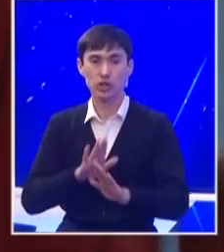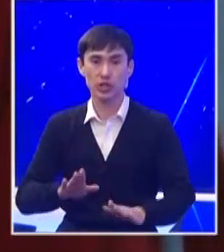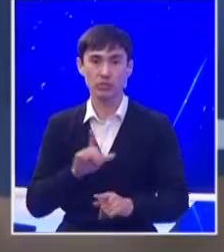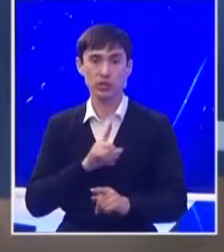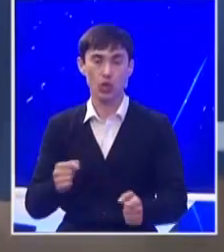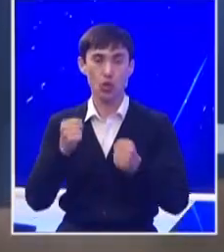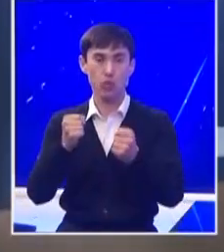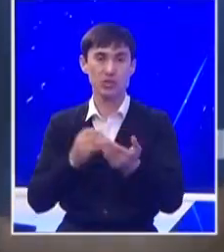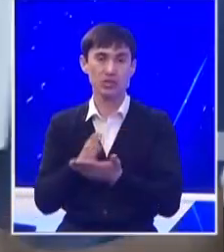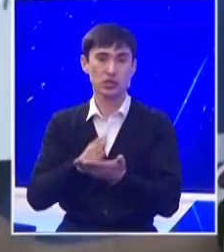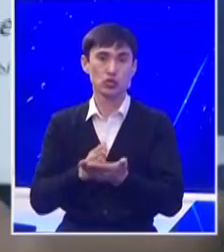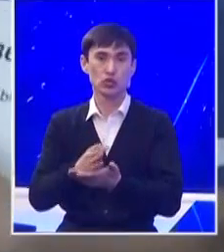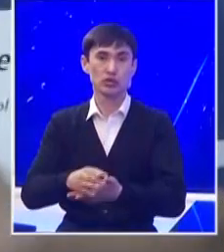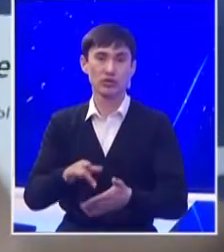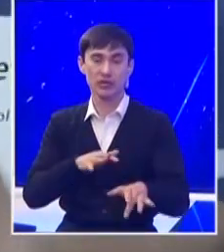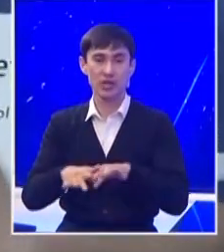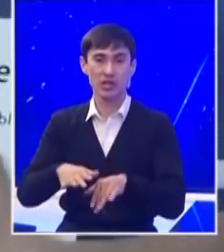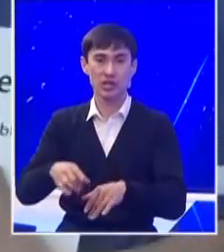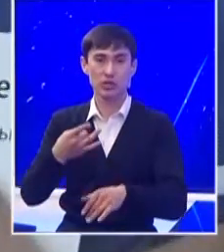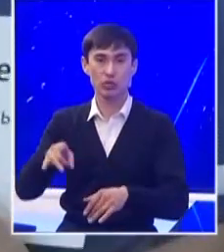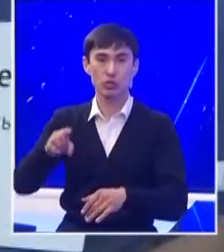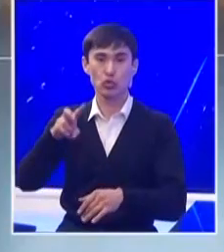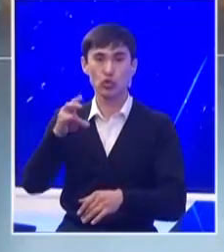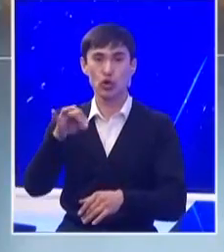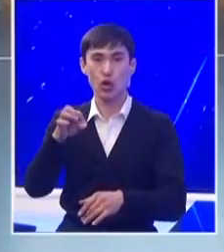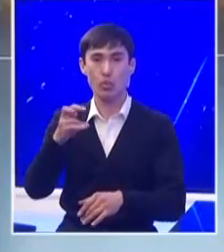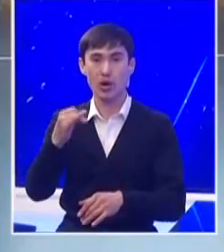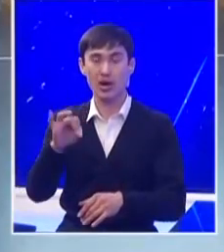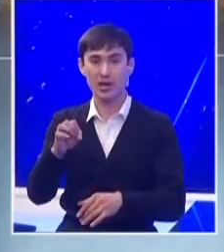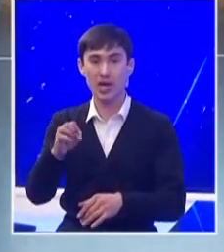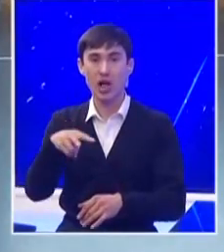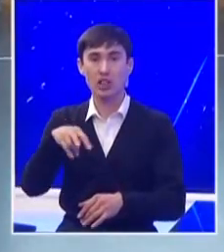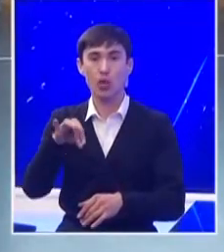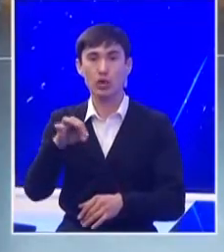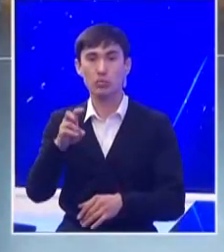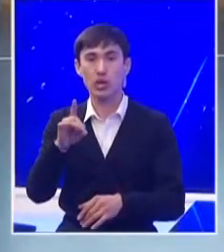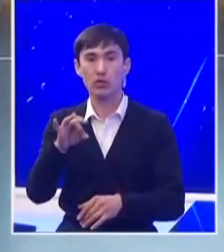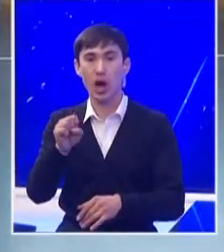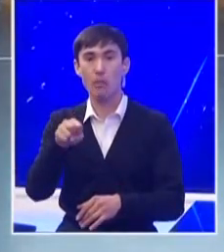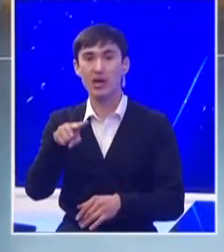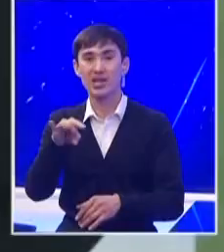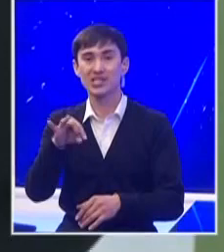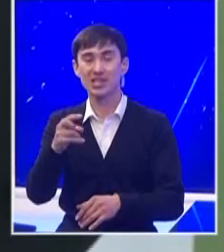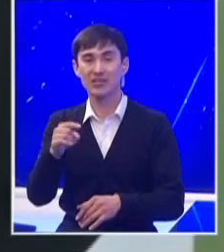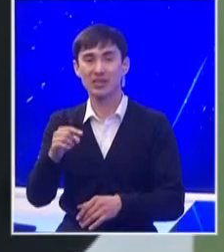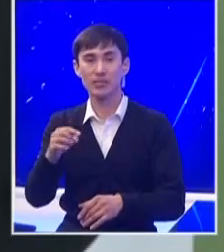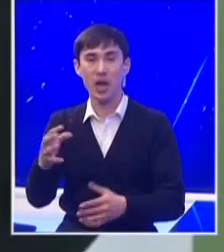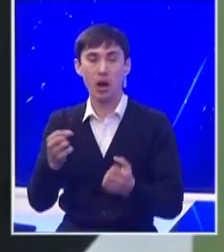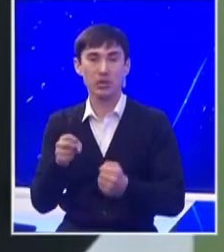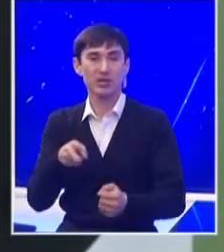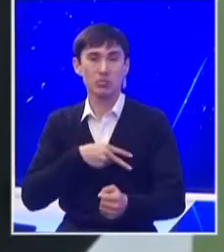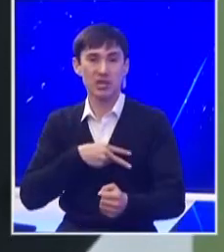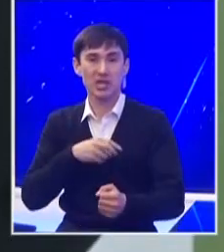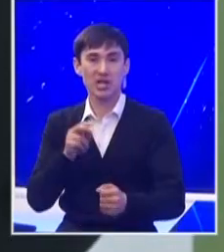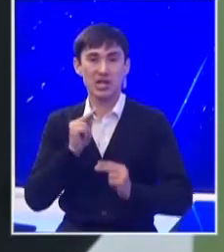имени заслуженного деятеля республики Нуртлеу Имангалиулы, лауреата премии Бердыкулова Амангельды Сейтханова и обладателя медали